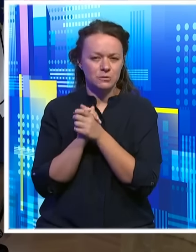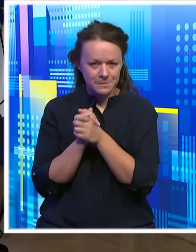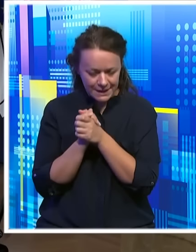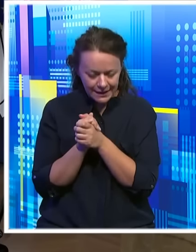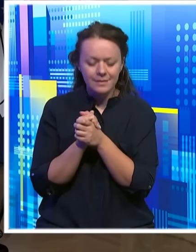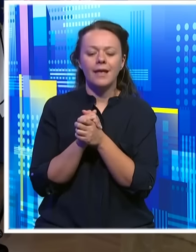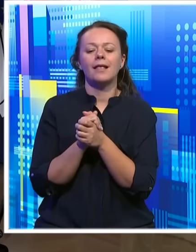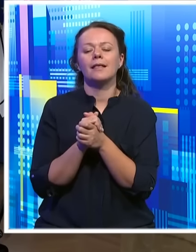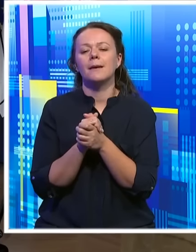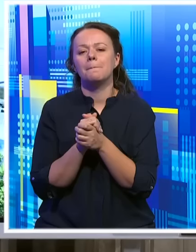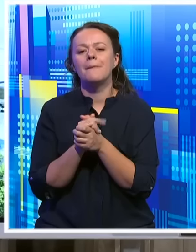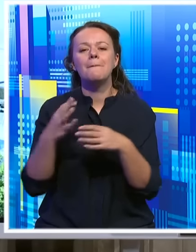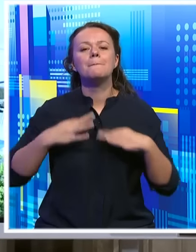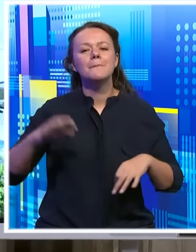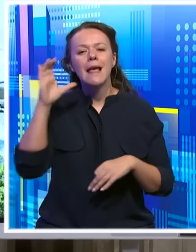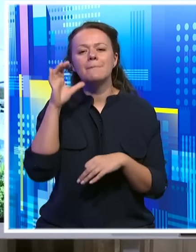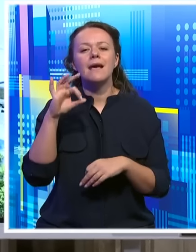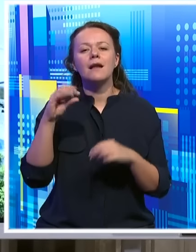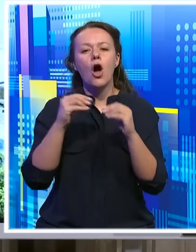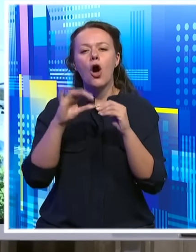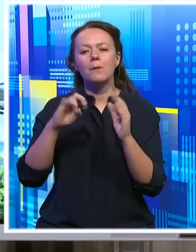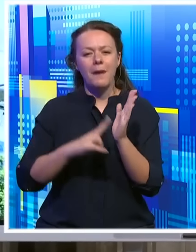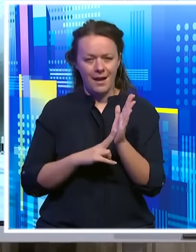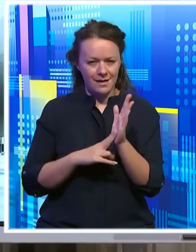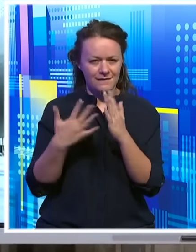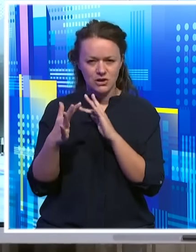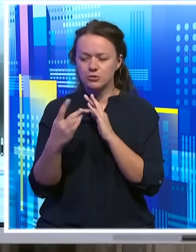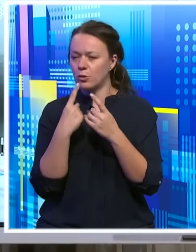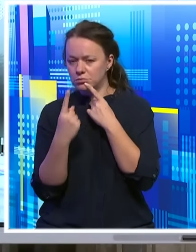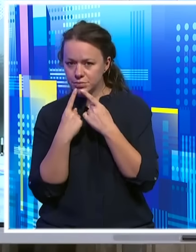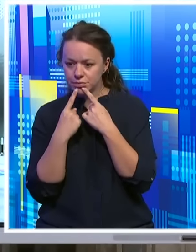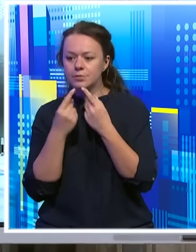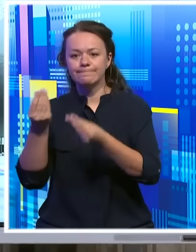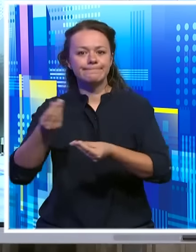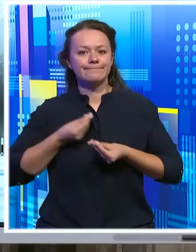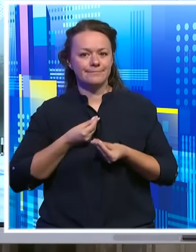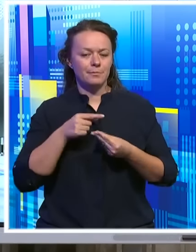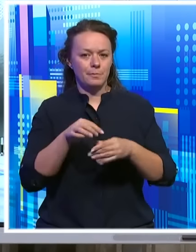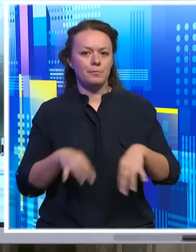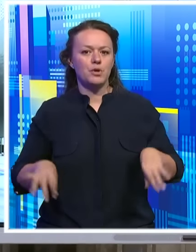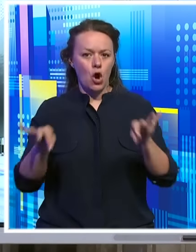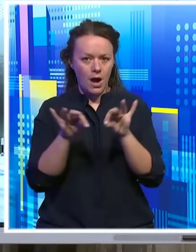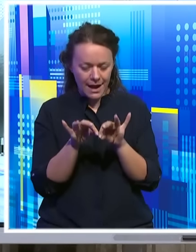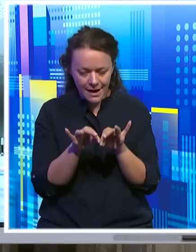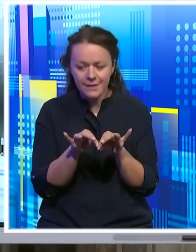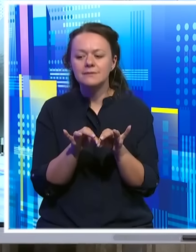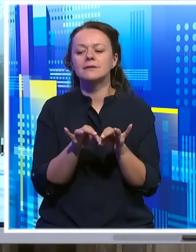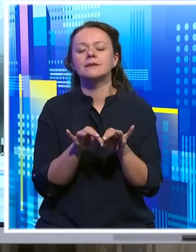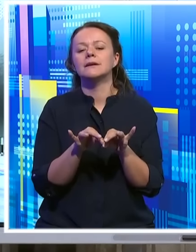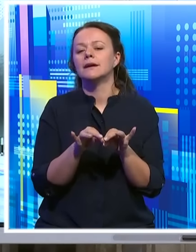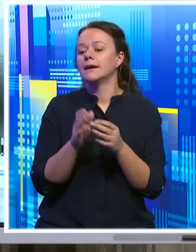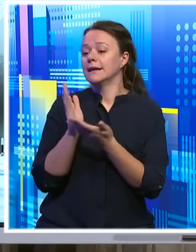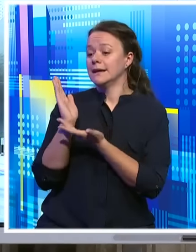sa premijerom Orbanom u više navrata. Dobili smo od njih kompletan projekat. To će biti, rekao